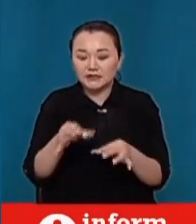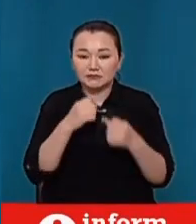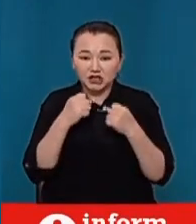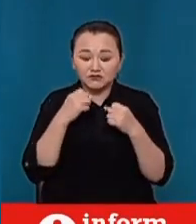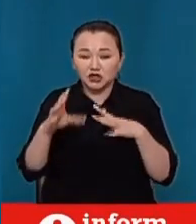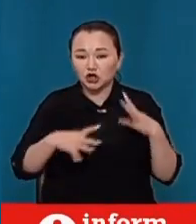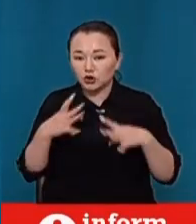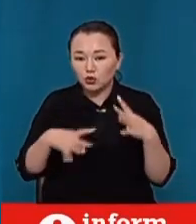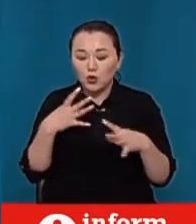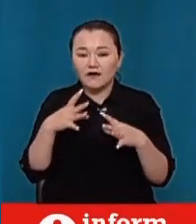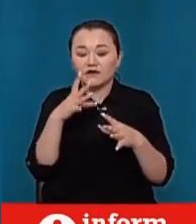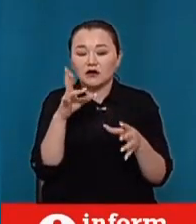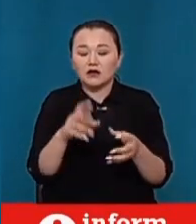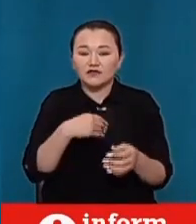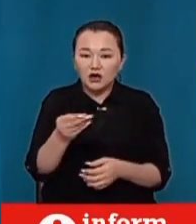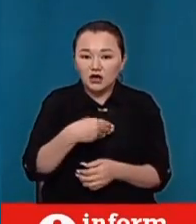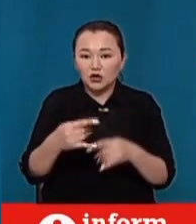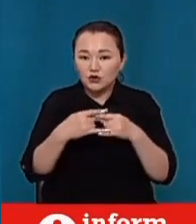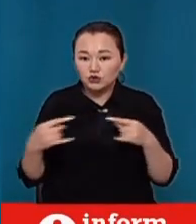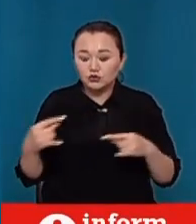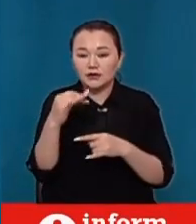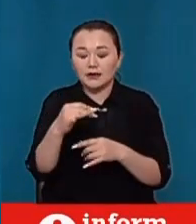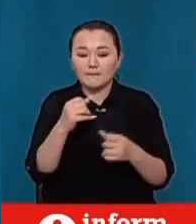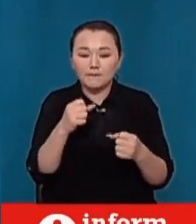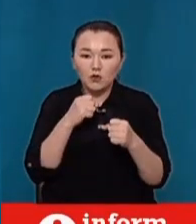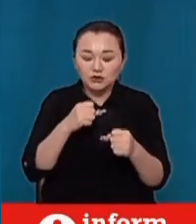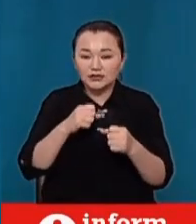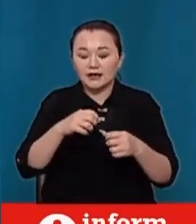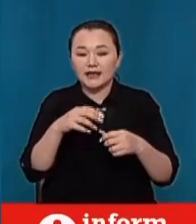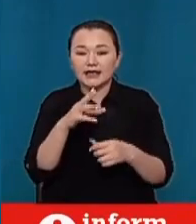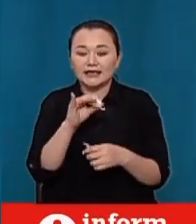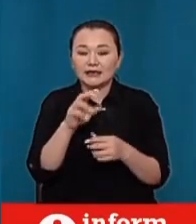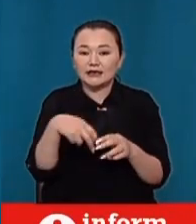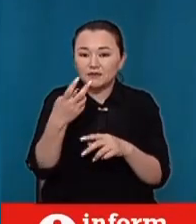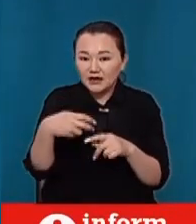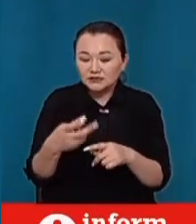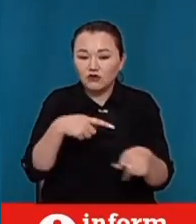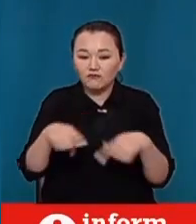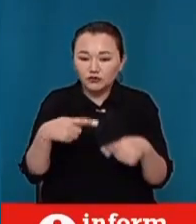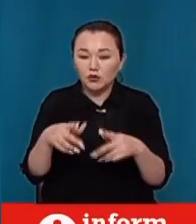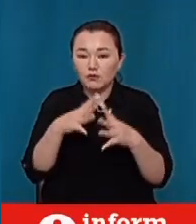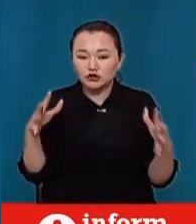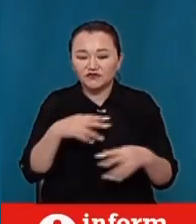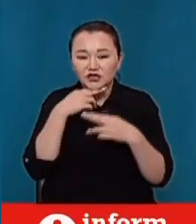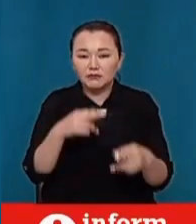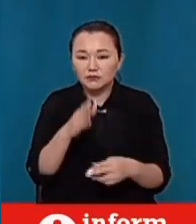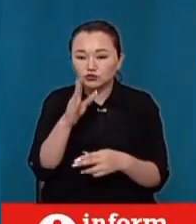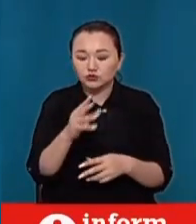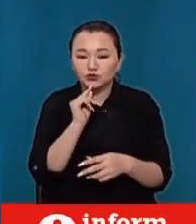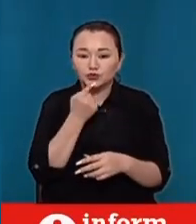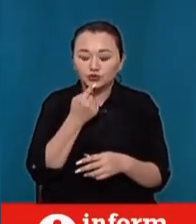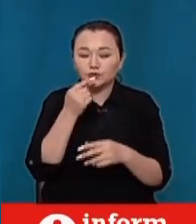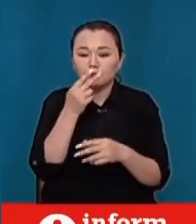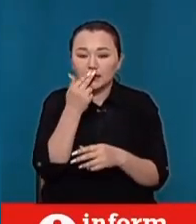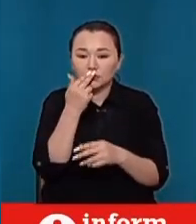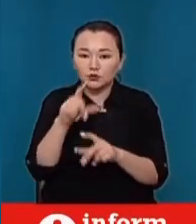спортивных тренировках по настольному теннису, боксу, борьбе, гимнастике и футболу. Большое внимание уделят и трудным